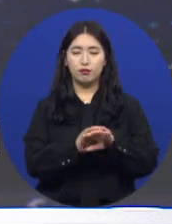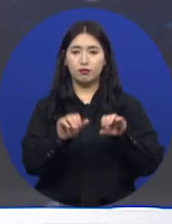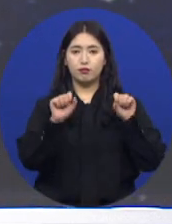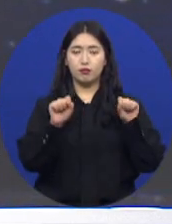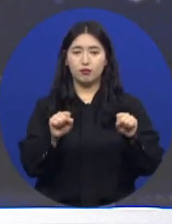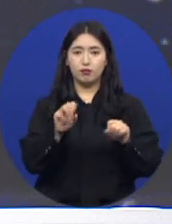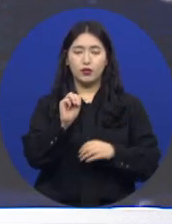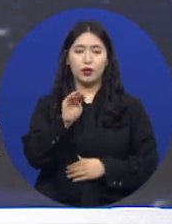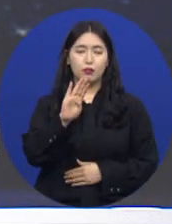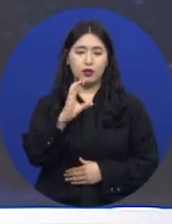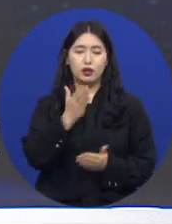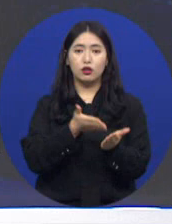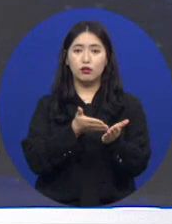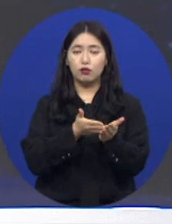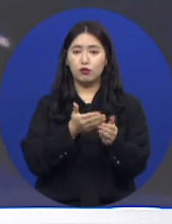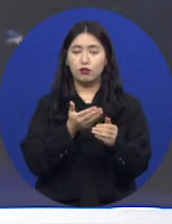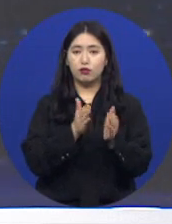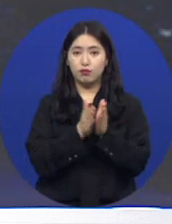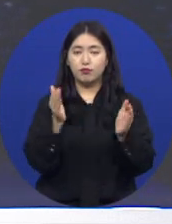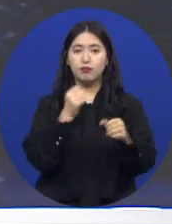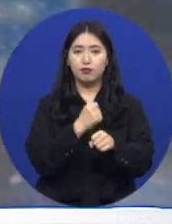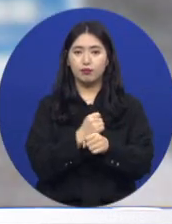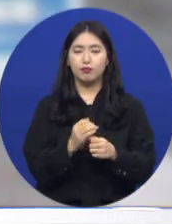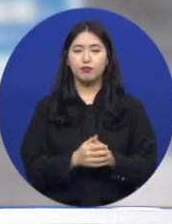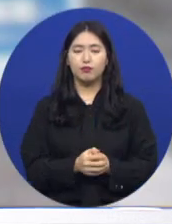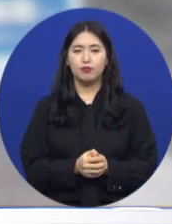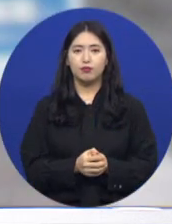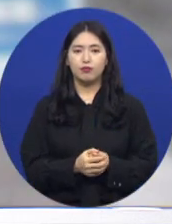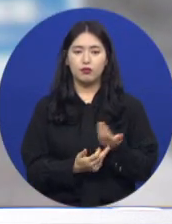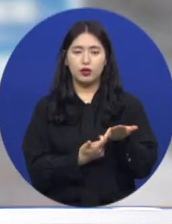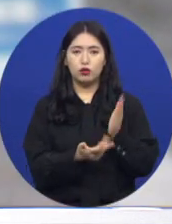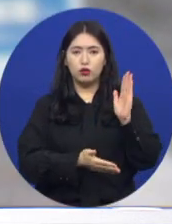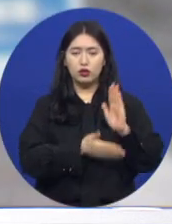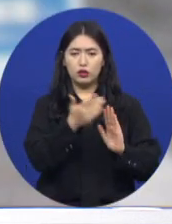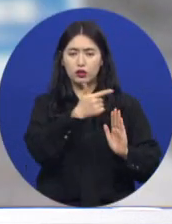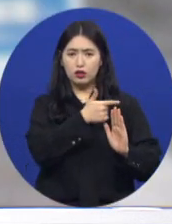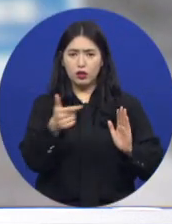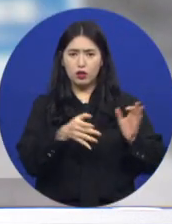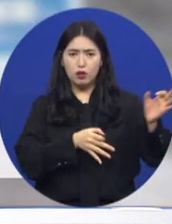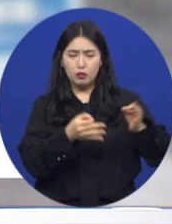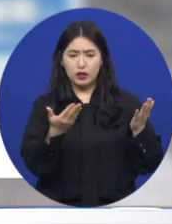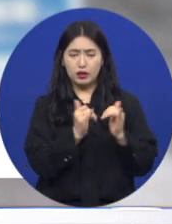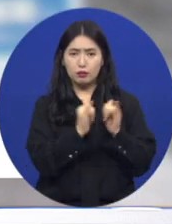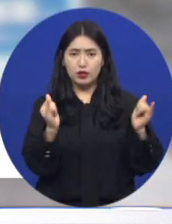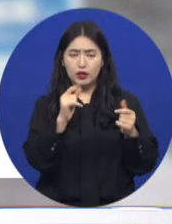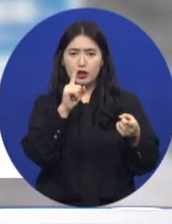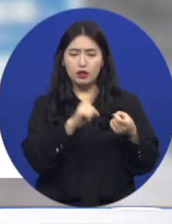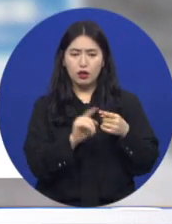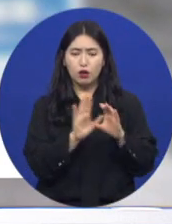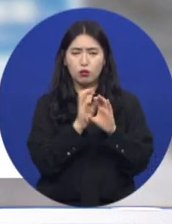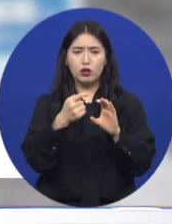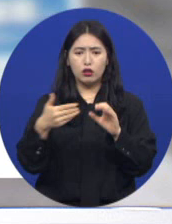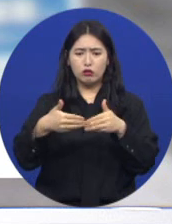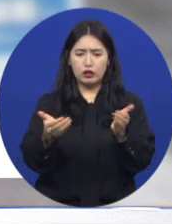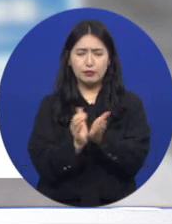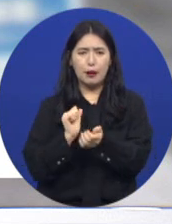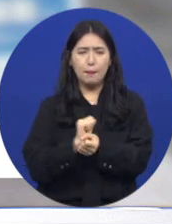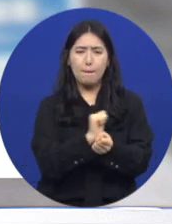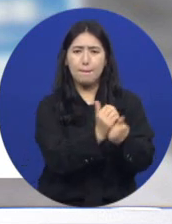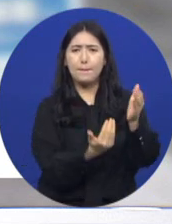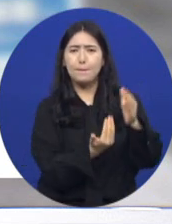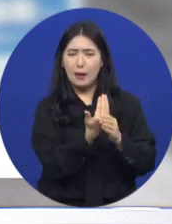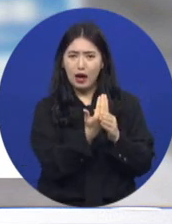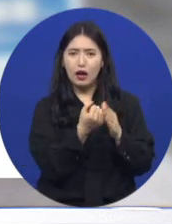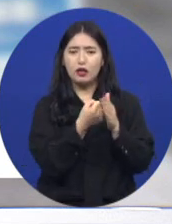여러분 안녕하십니까? 뉴스데스크 제주를 시작하겠습니다. 제주 시내 한 대형 매장 근무자들의 코로나19 집단 감염이